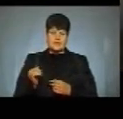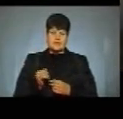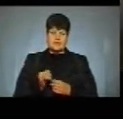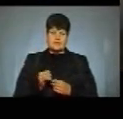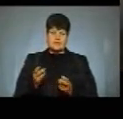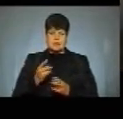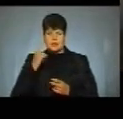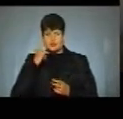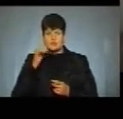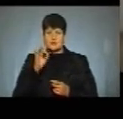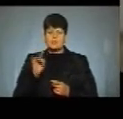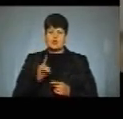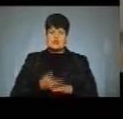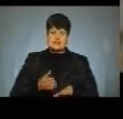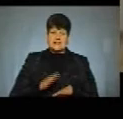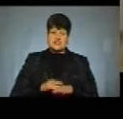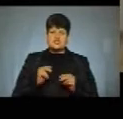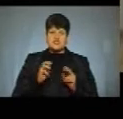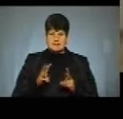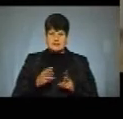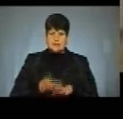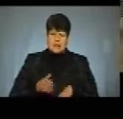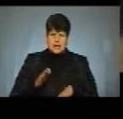треба думати про щось складне. Чим складніше якісь твої